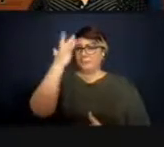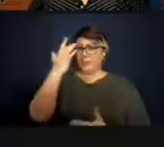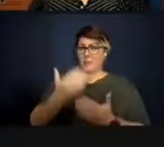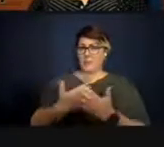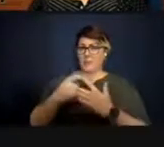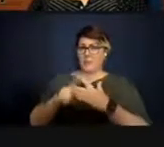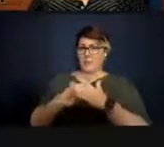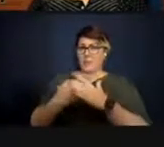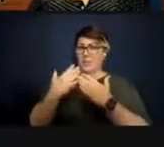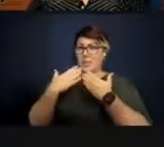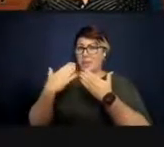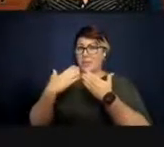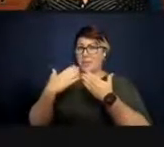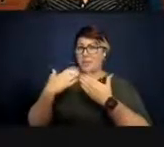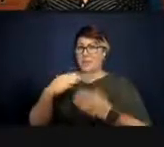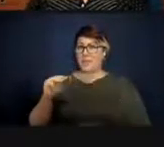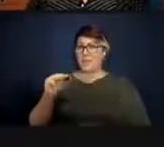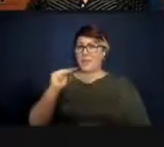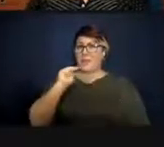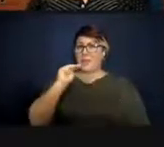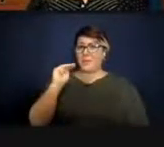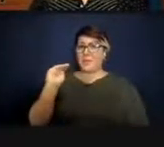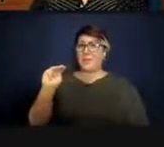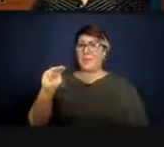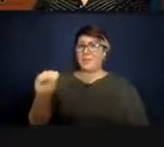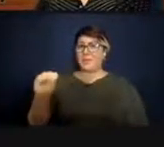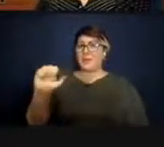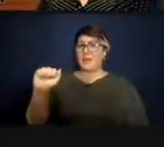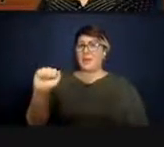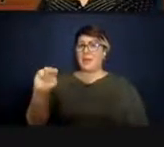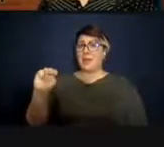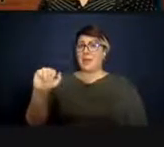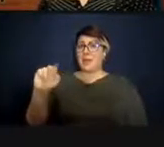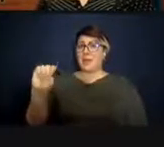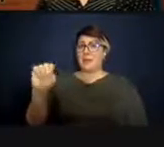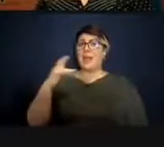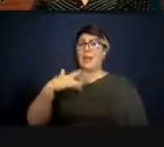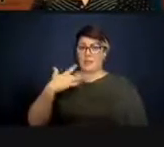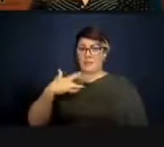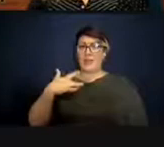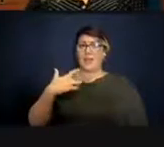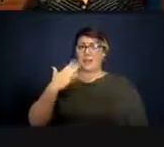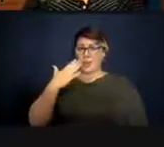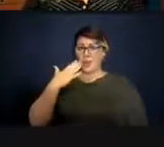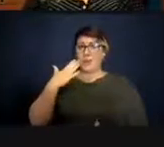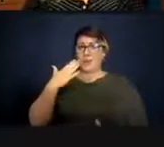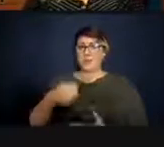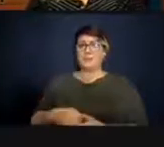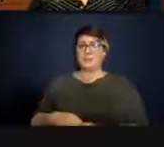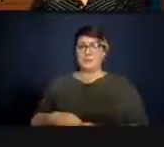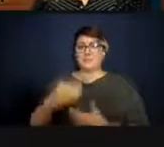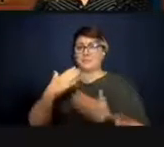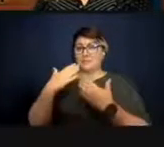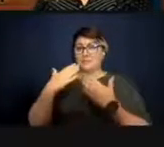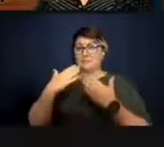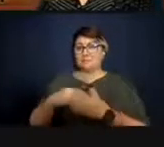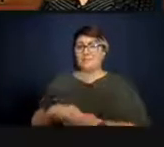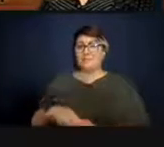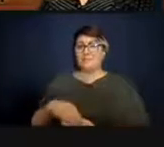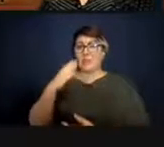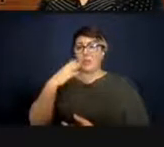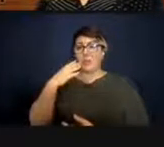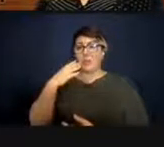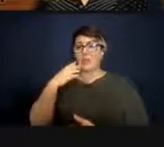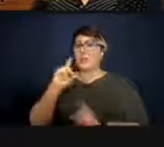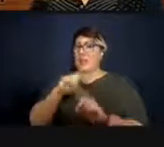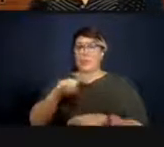Nilisahau kabla ya kwanza kwa kukushukuru Bwana Manda kwa kazi nzuri. Tunahisi kazi hiyo na tunajua kwamba